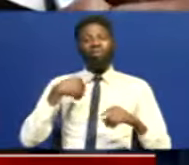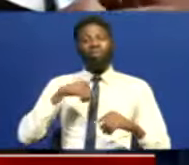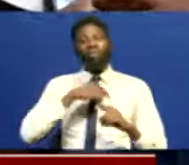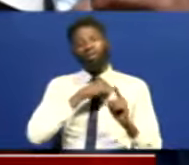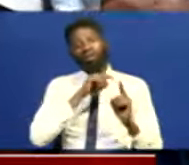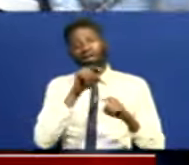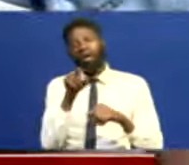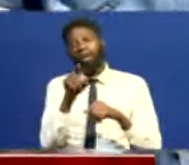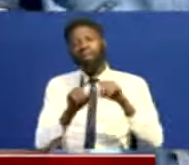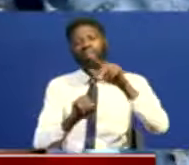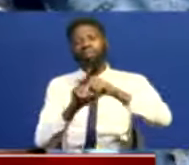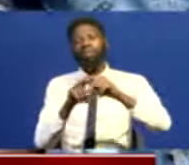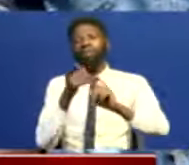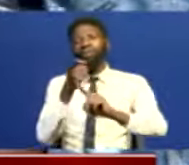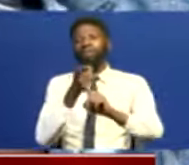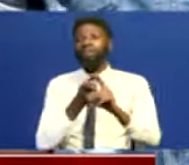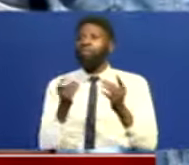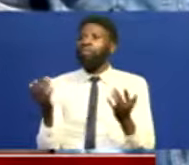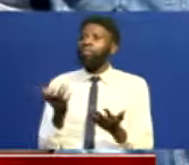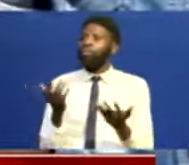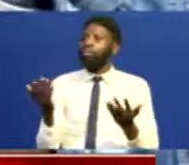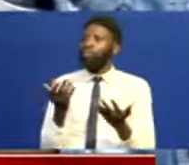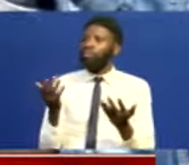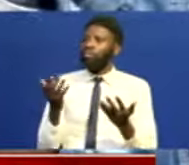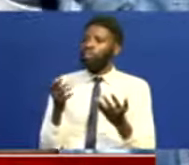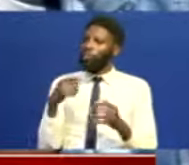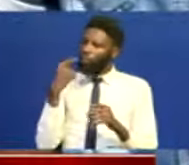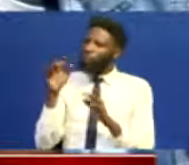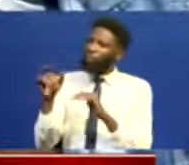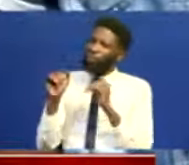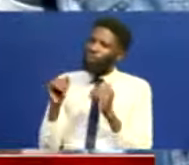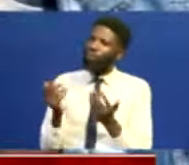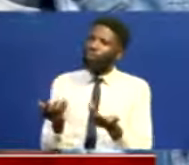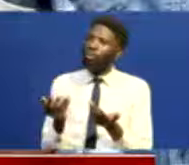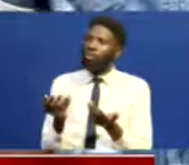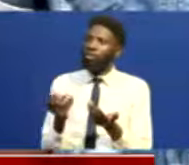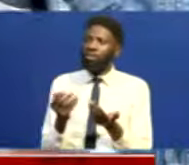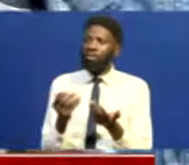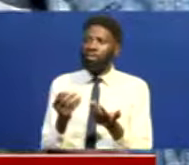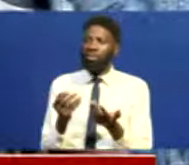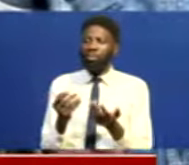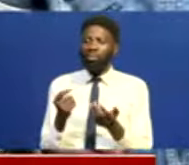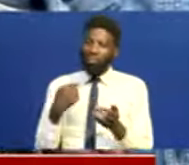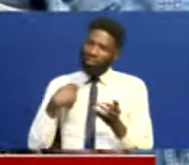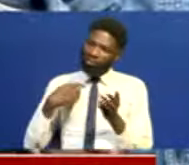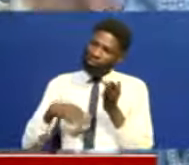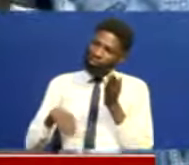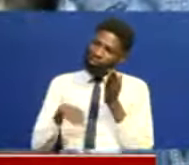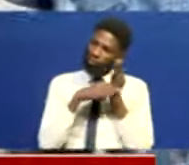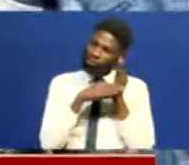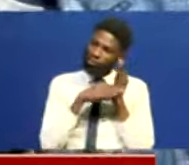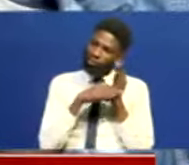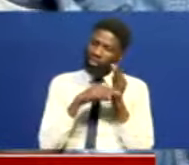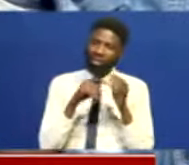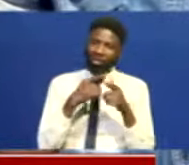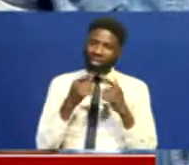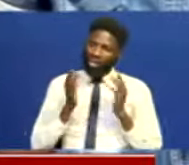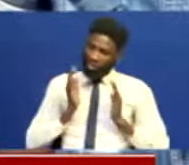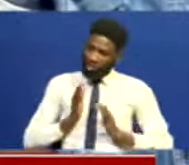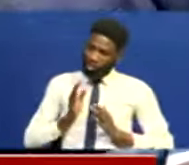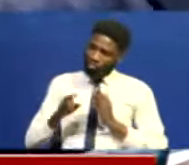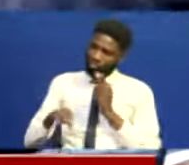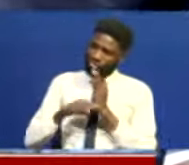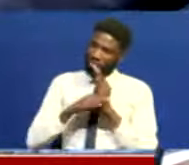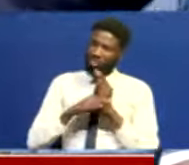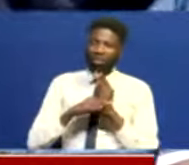kitu imetoka wapi imetoka na wanaitwa ni nani hivyo ni mimi nafukuzwa na ule ananifukuza ako na onda